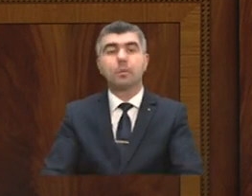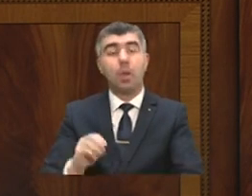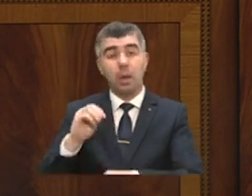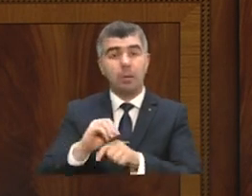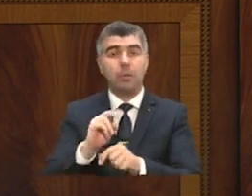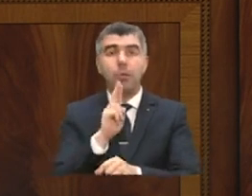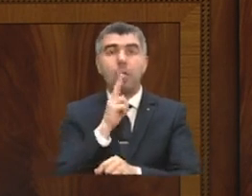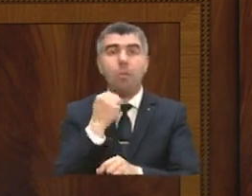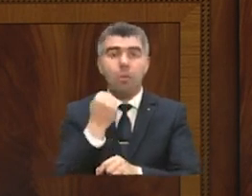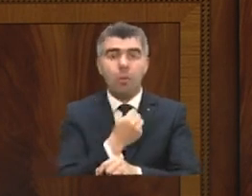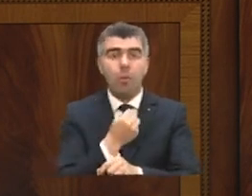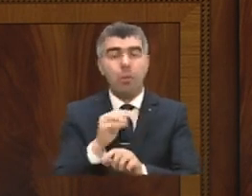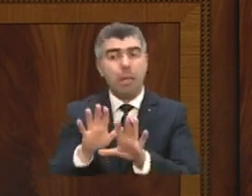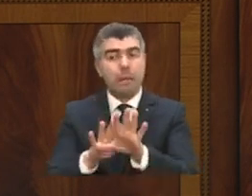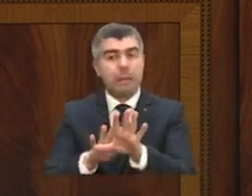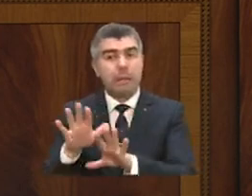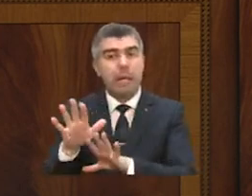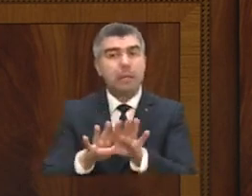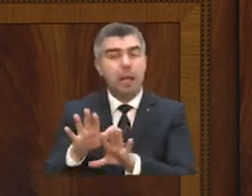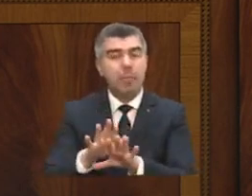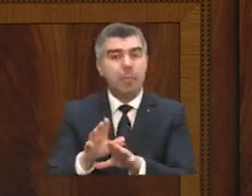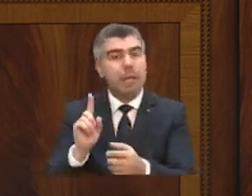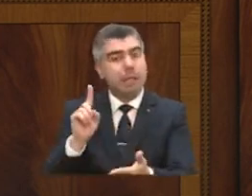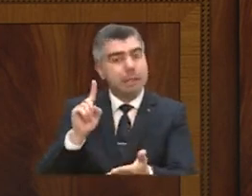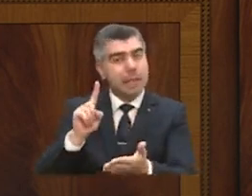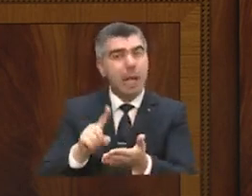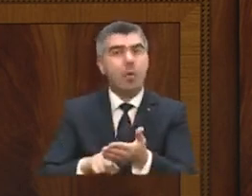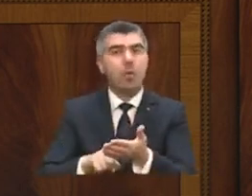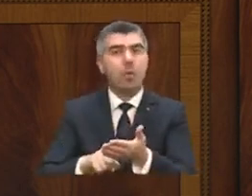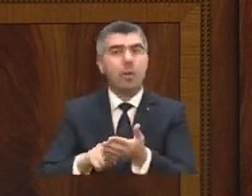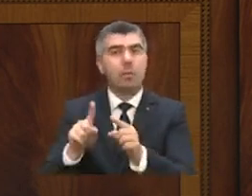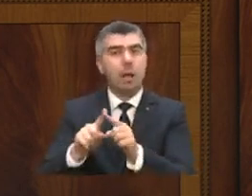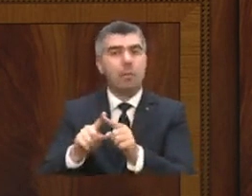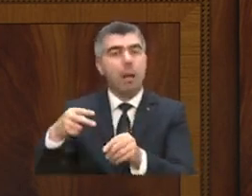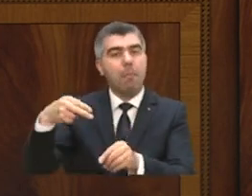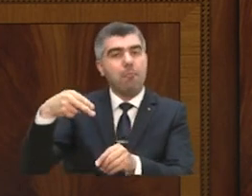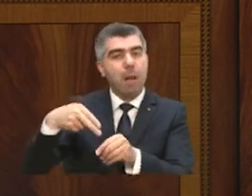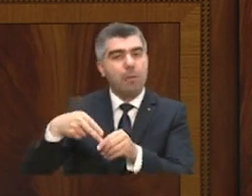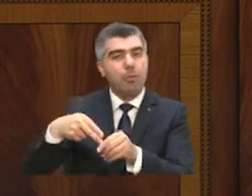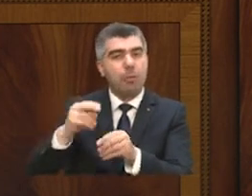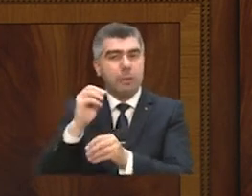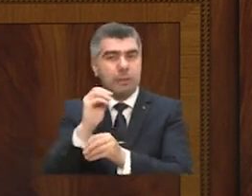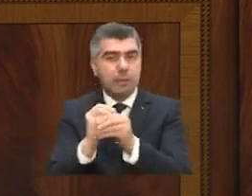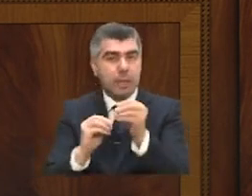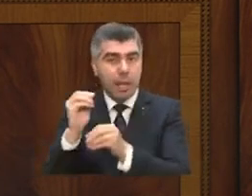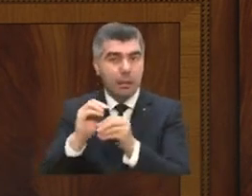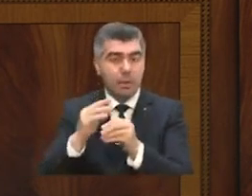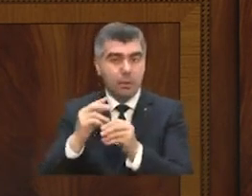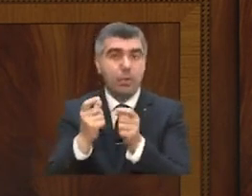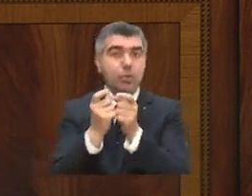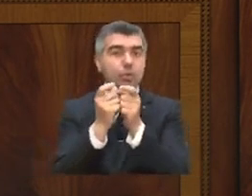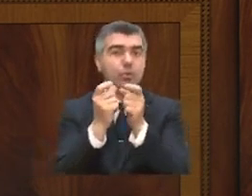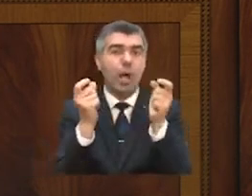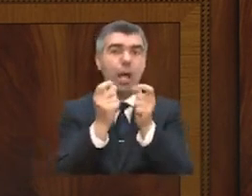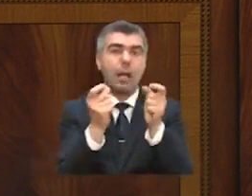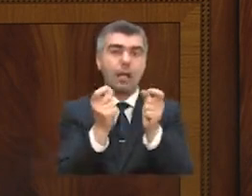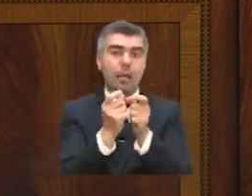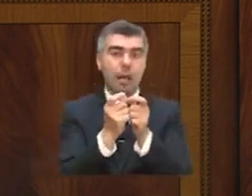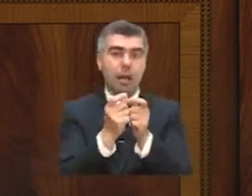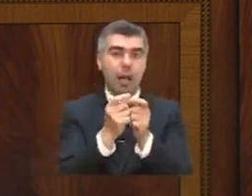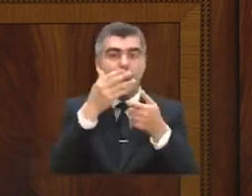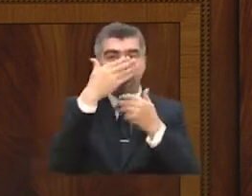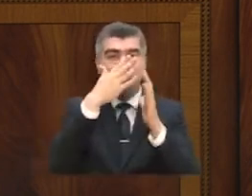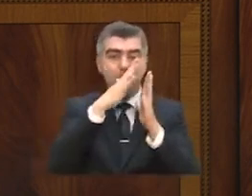الحكومة التدابير الضرورية للحد من آثار ارتفاع أسعار المواد الأولية على المقاولات الوطنية